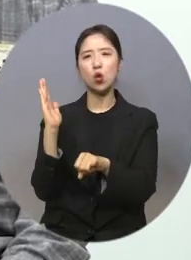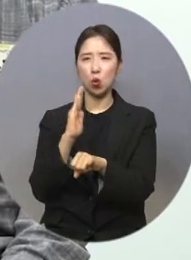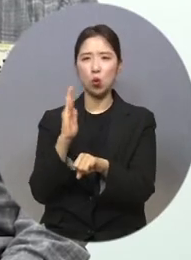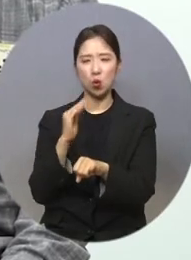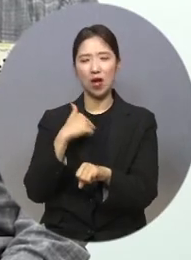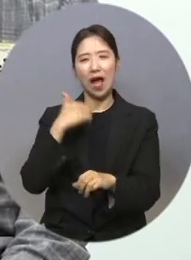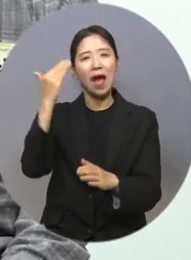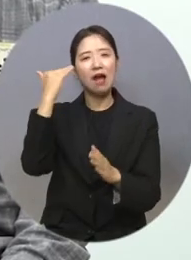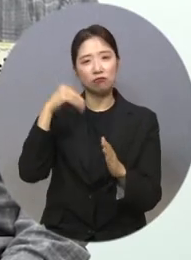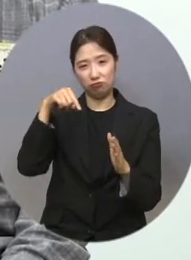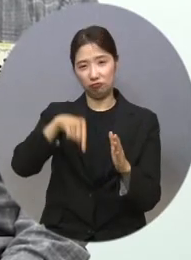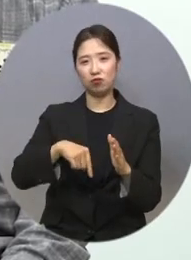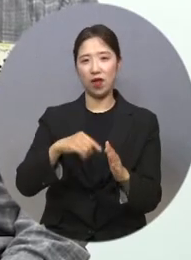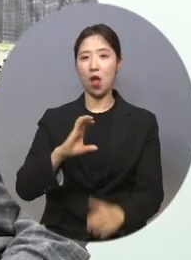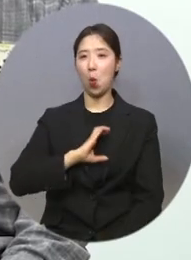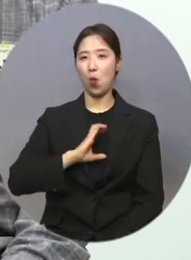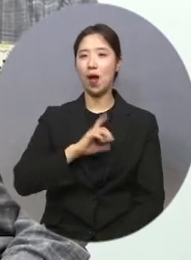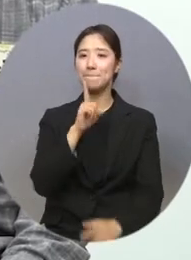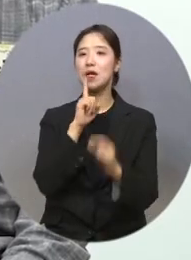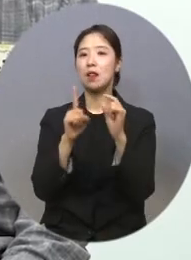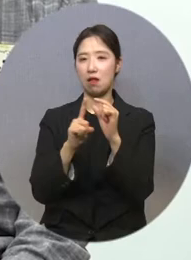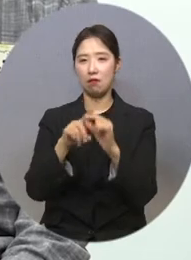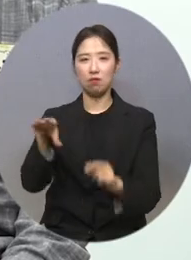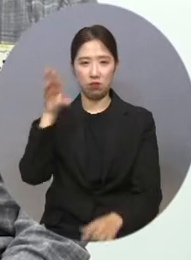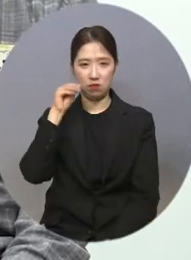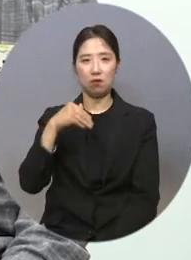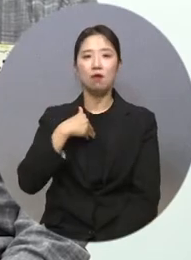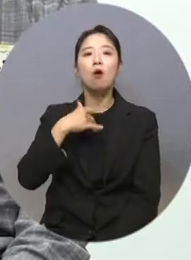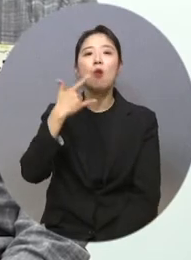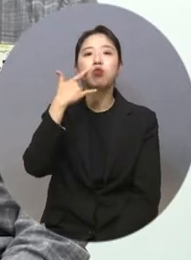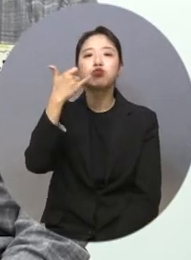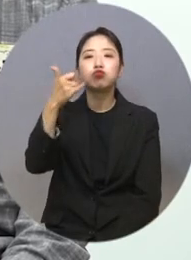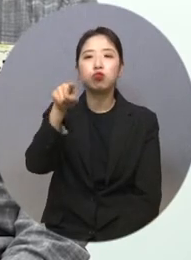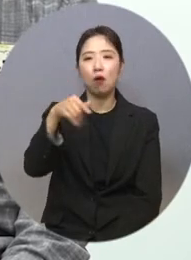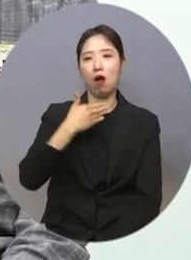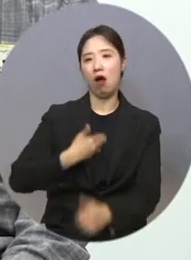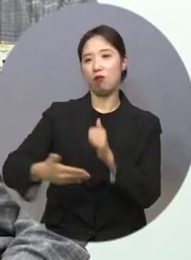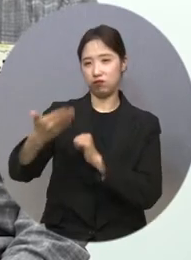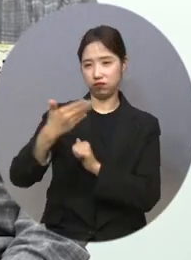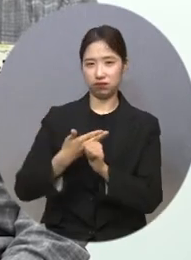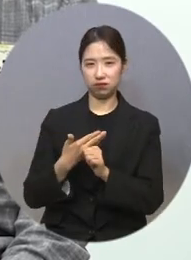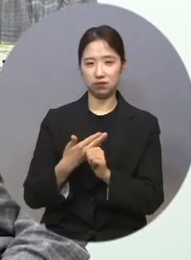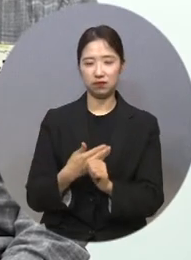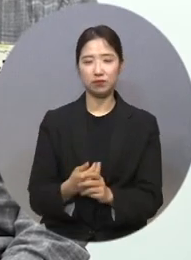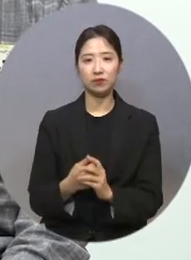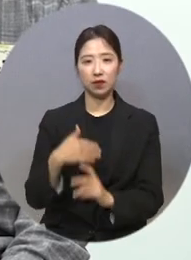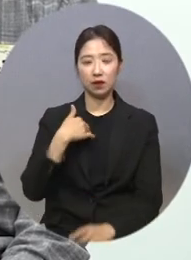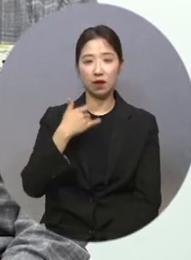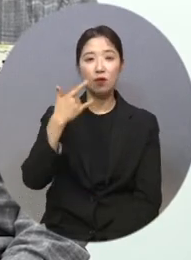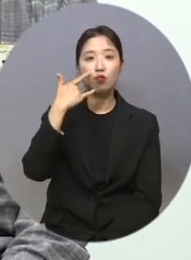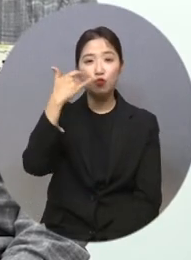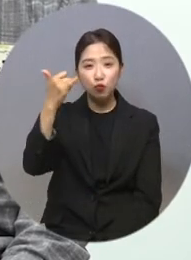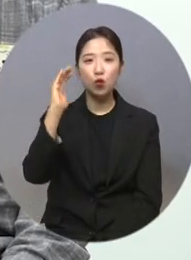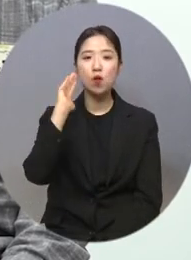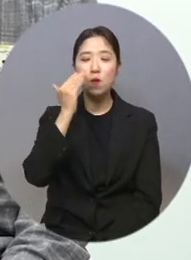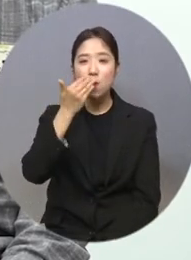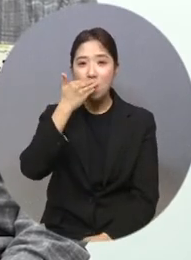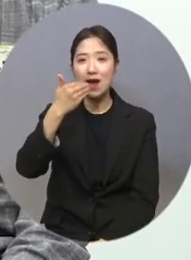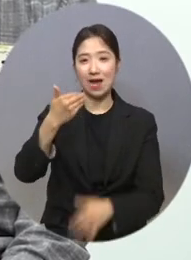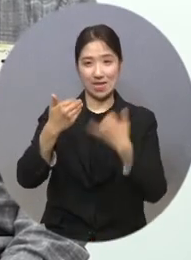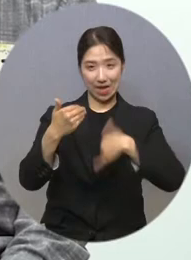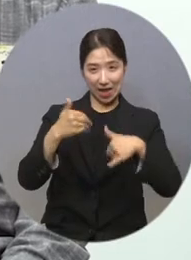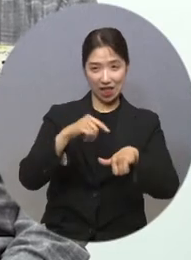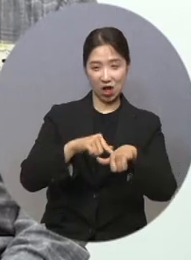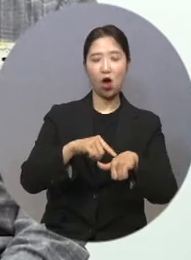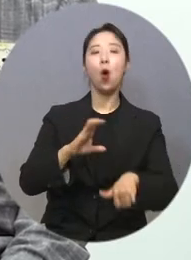한국에 코다라는 용어가 들어왔었고 저도 부모님 통해서 들었었거든요. 이렇게 부모님이 농인인 자녀들을 코다로